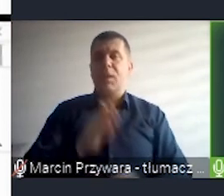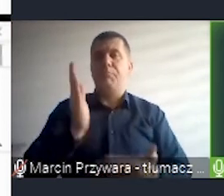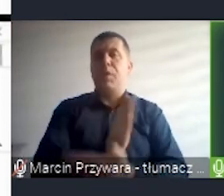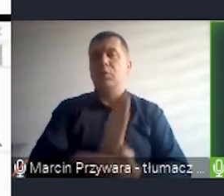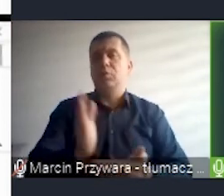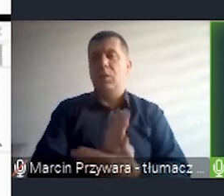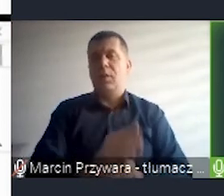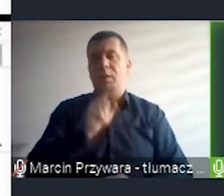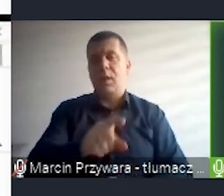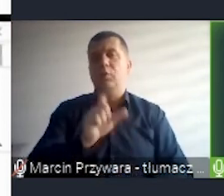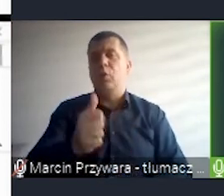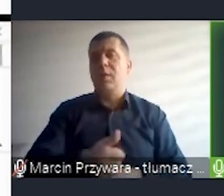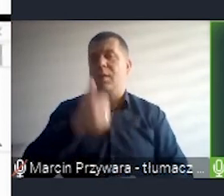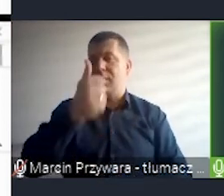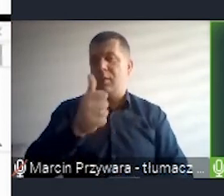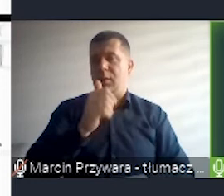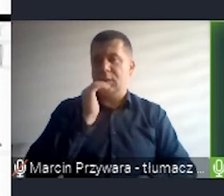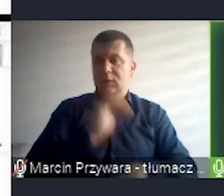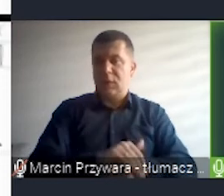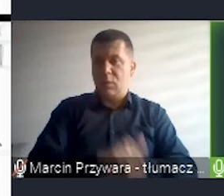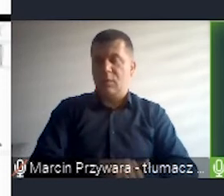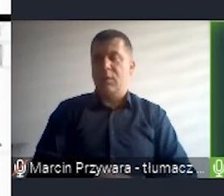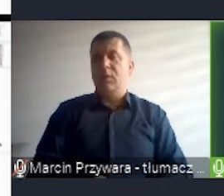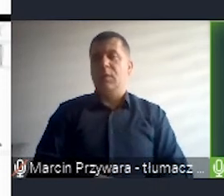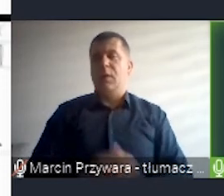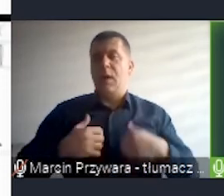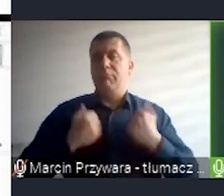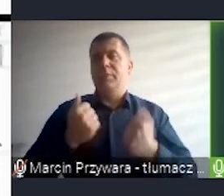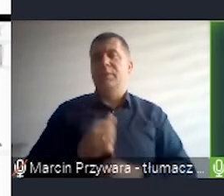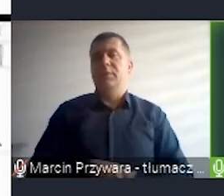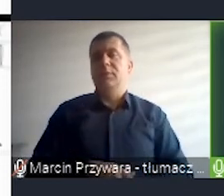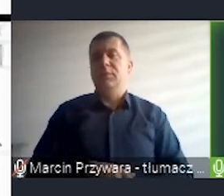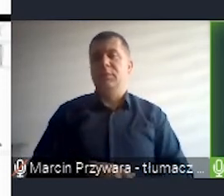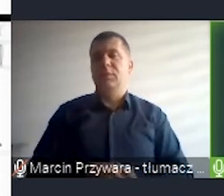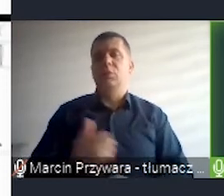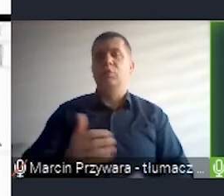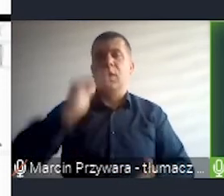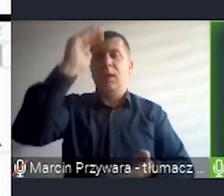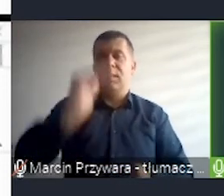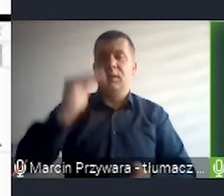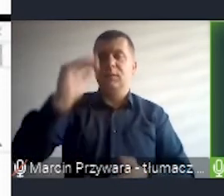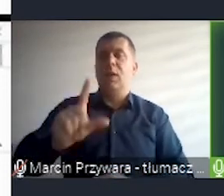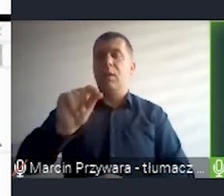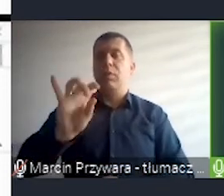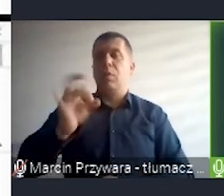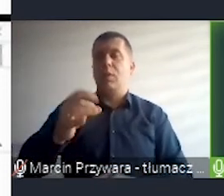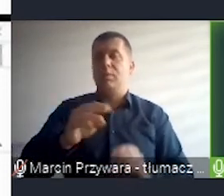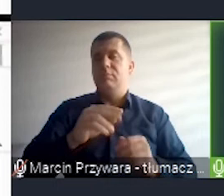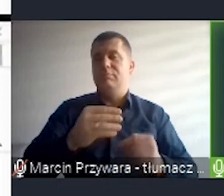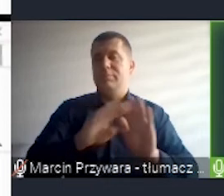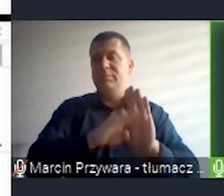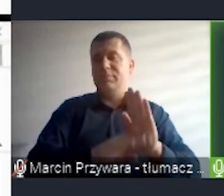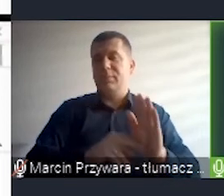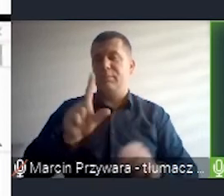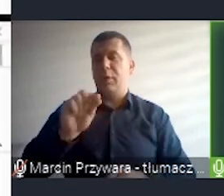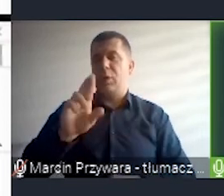podzielenie tego, co jest jednym zamówieniem po to, żeby zejść poniżej progów procedur. I